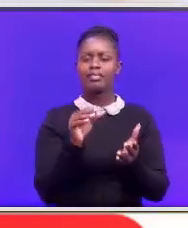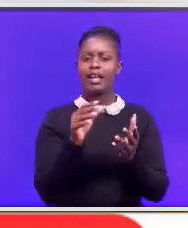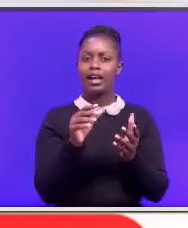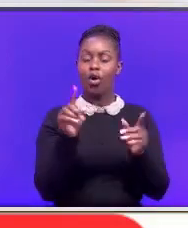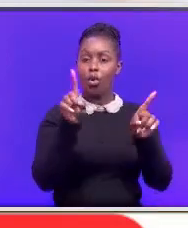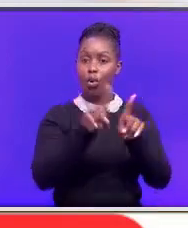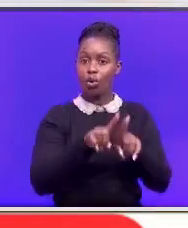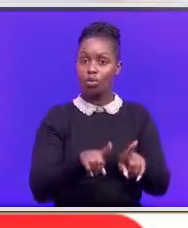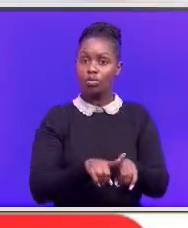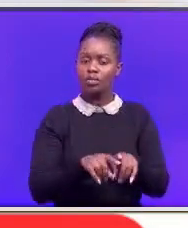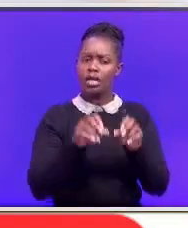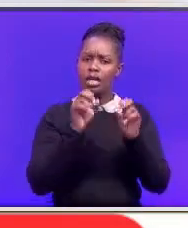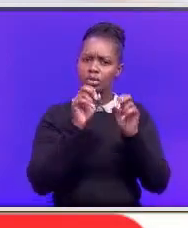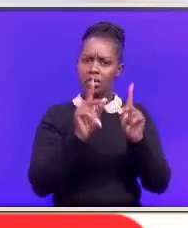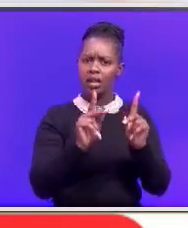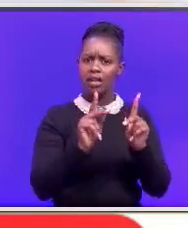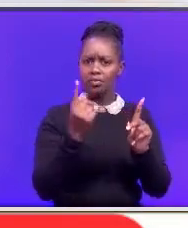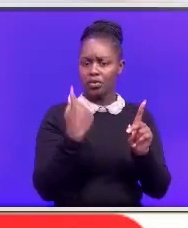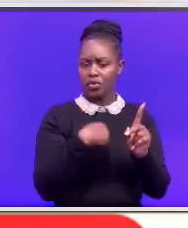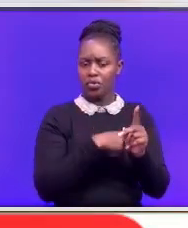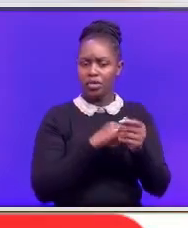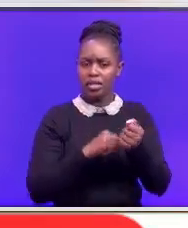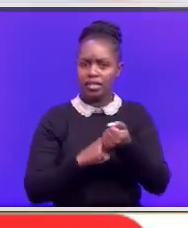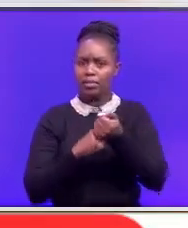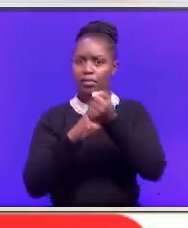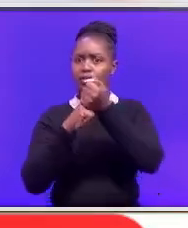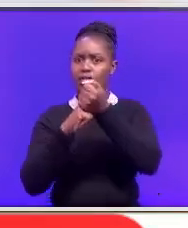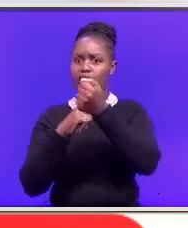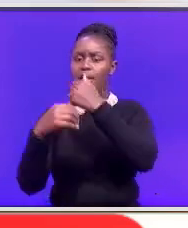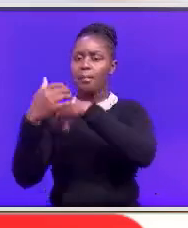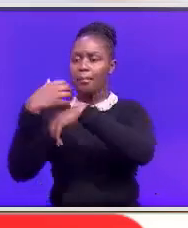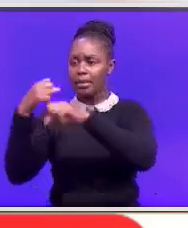pia tumsaidie rais kwa